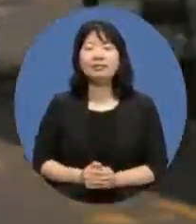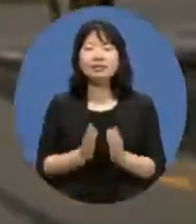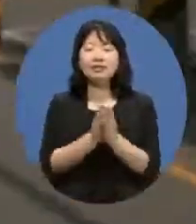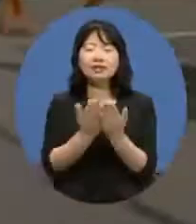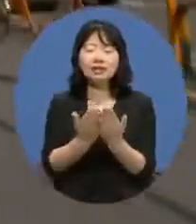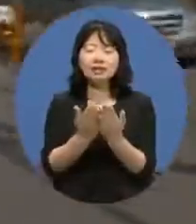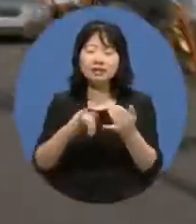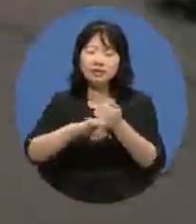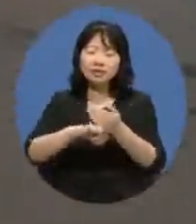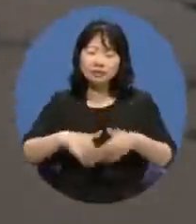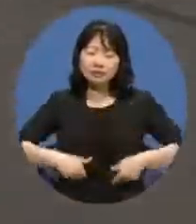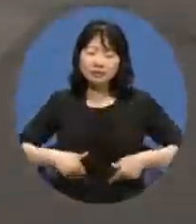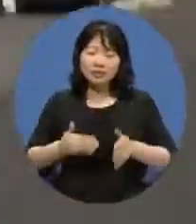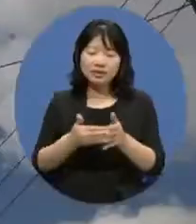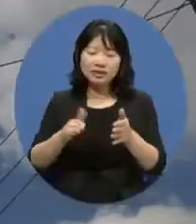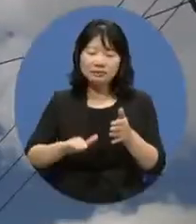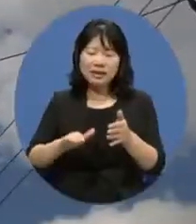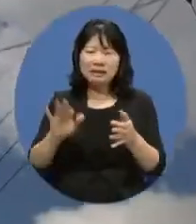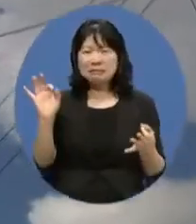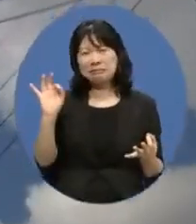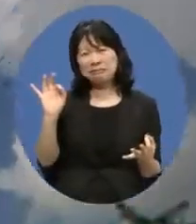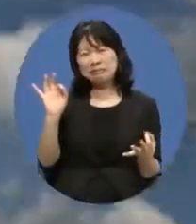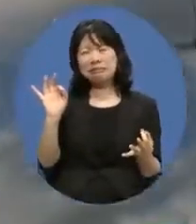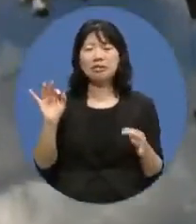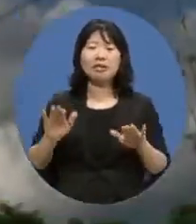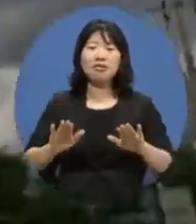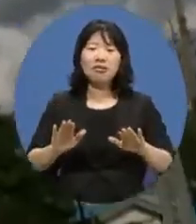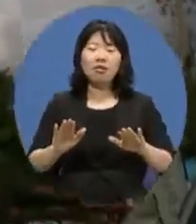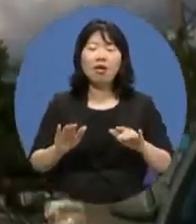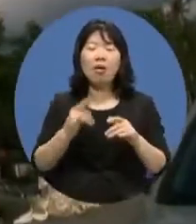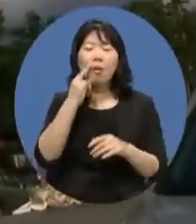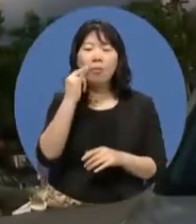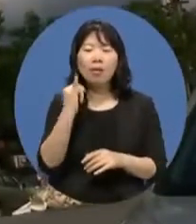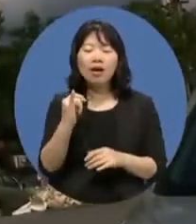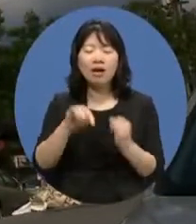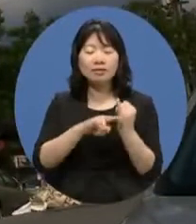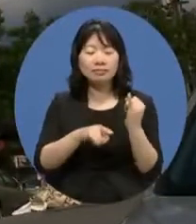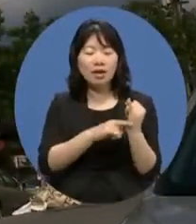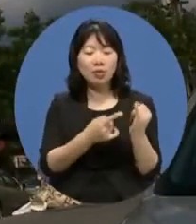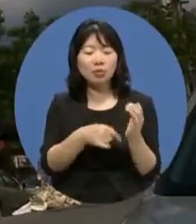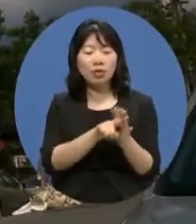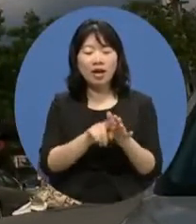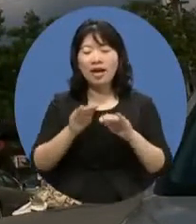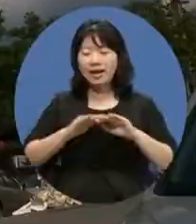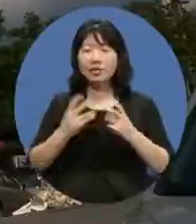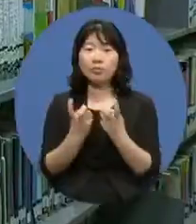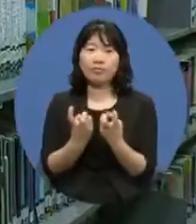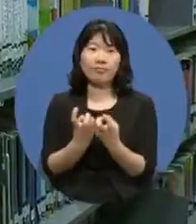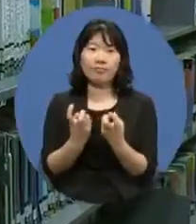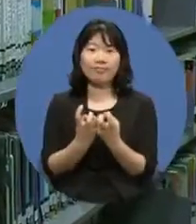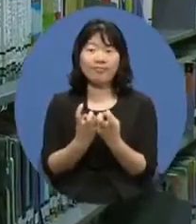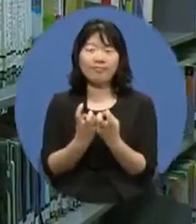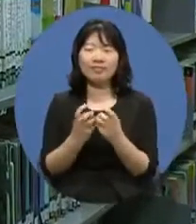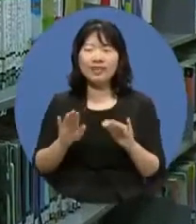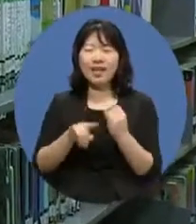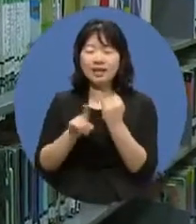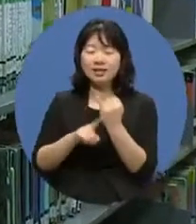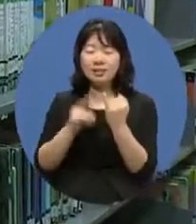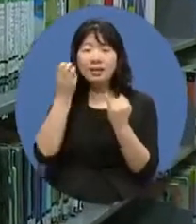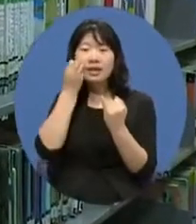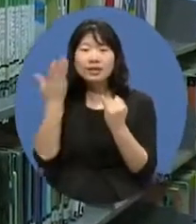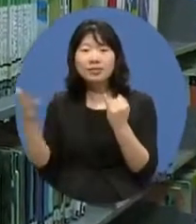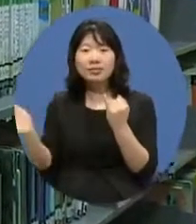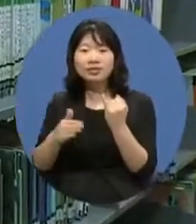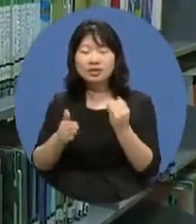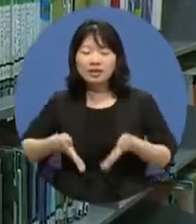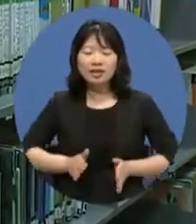책은 절실하게 필요하지만 꼼짝달싹 할 수 없는 영유아 엄마들과 임산부들을 위한 해결책. 임신 8개월부터